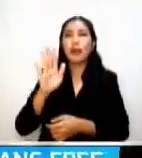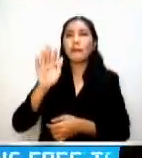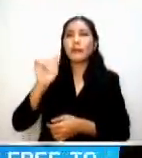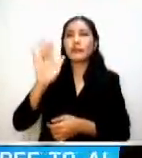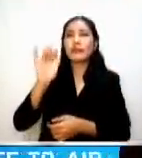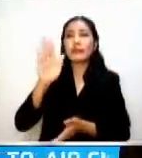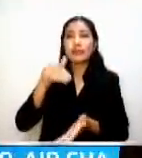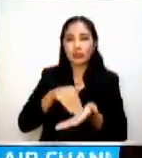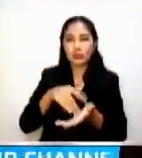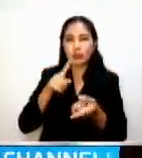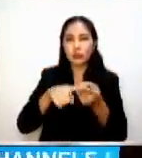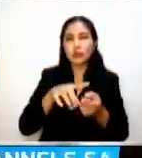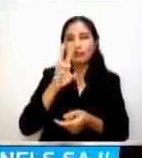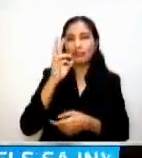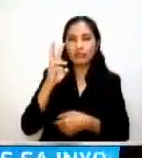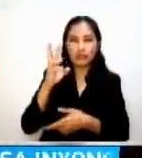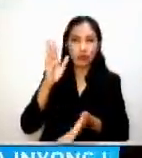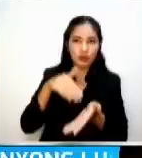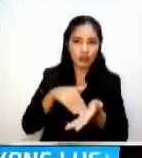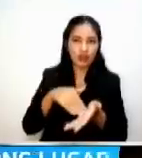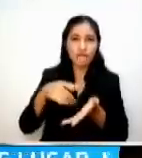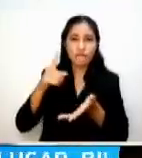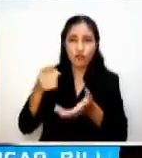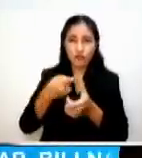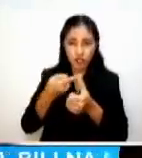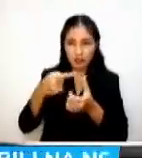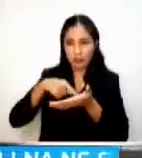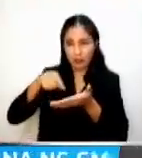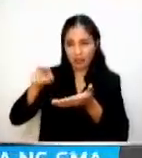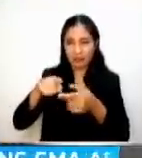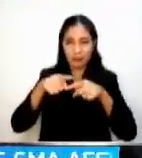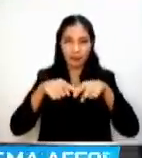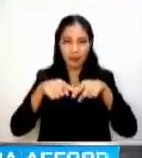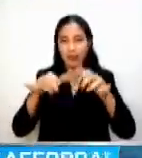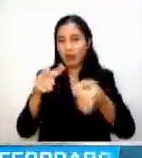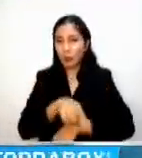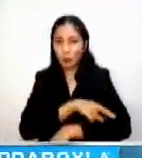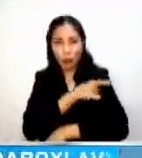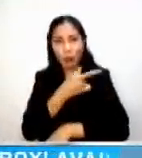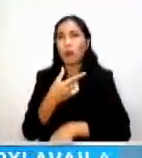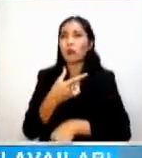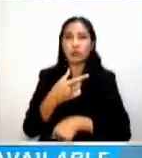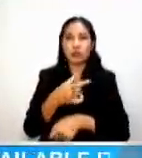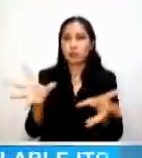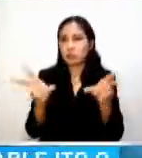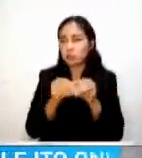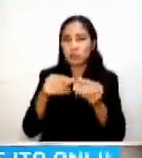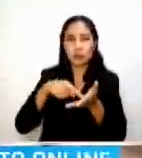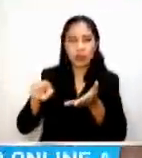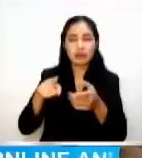60,000 pesos ang paunang bayad pa lamang. Depende rin sa tagal at sa pangangailangan ng kabuuang bayarin. Dahil nasa bahay ang